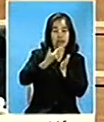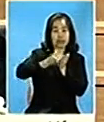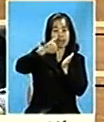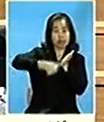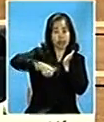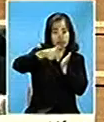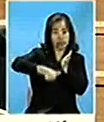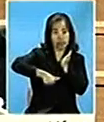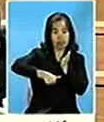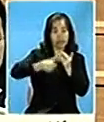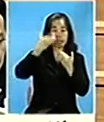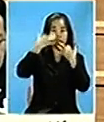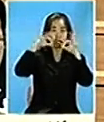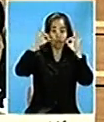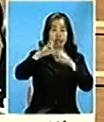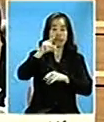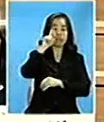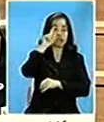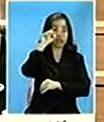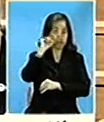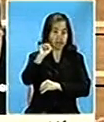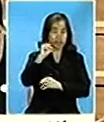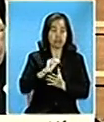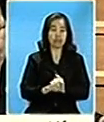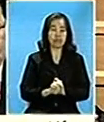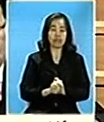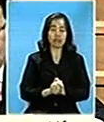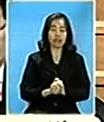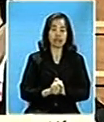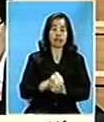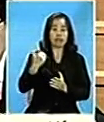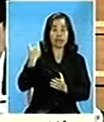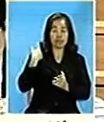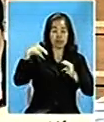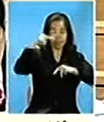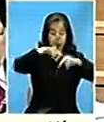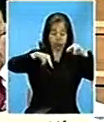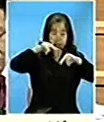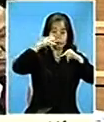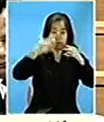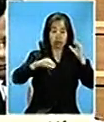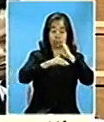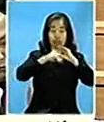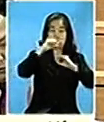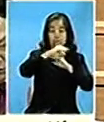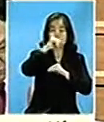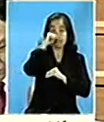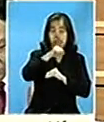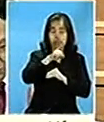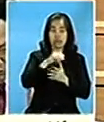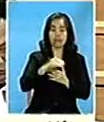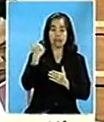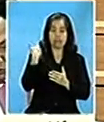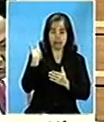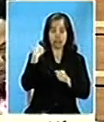านไม่เกินคันละ 100,000 บาทจากที่ได้ตรวจสอบทราบว่าโครงการดังกล่าวได้รับ